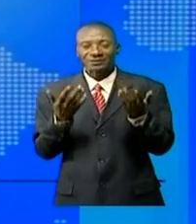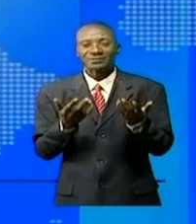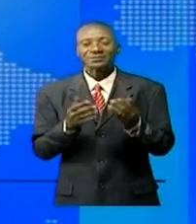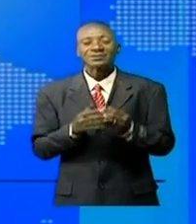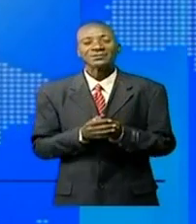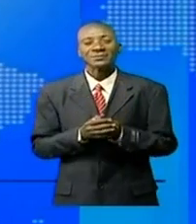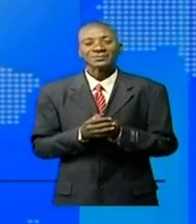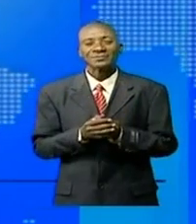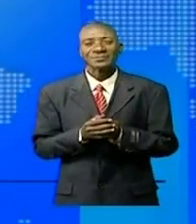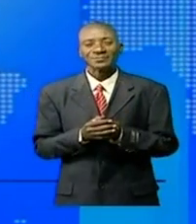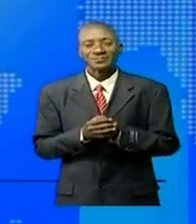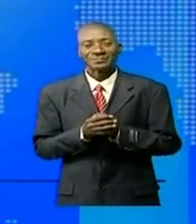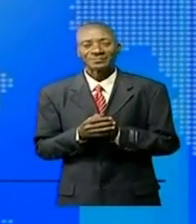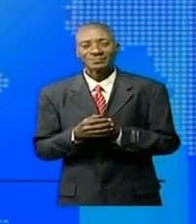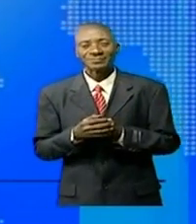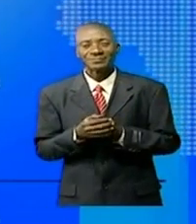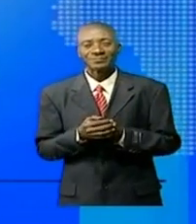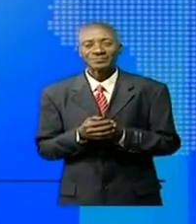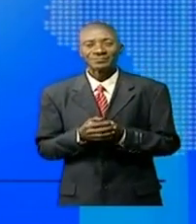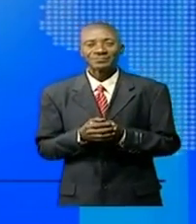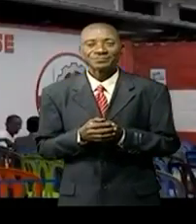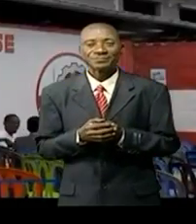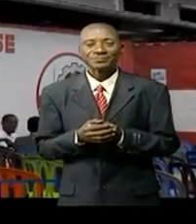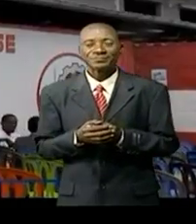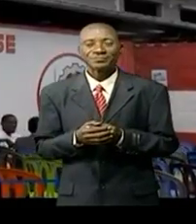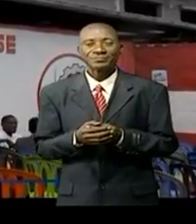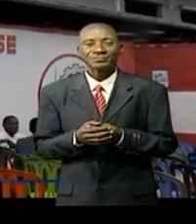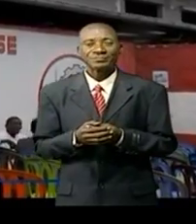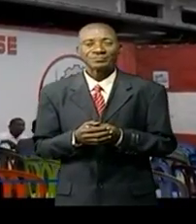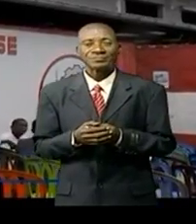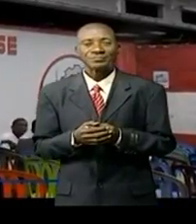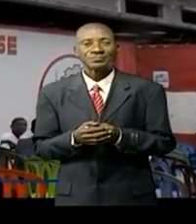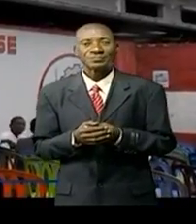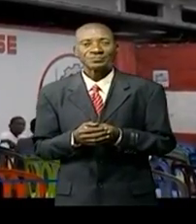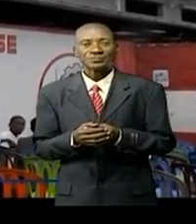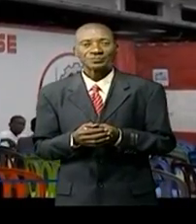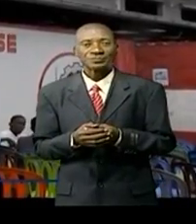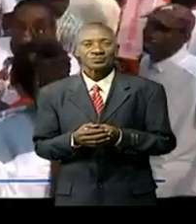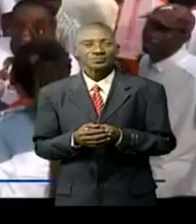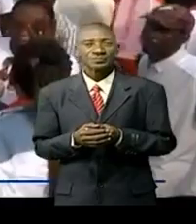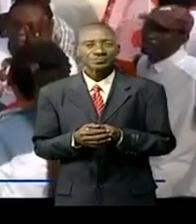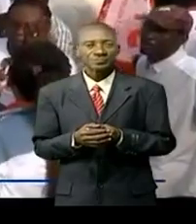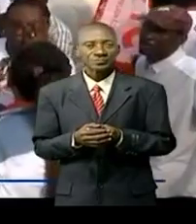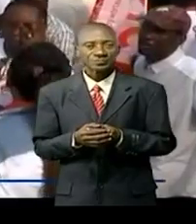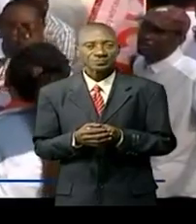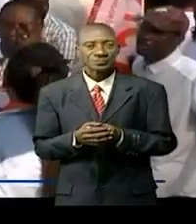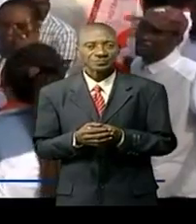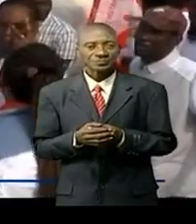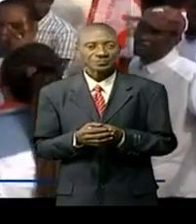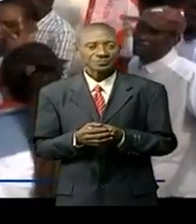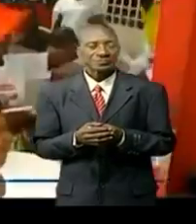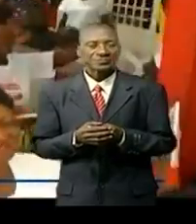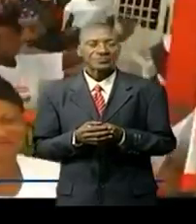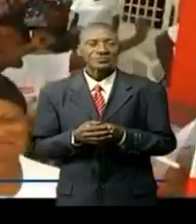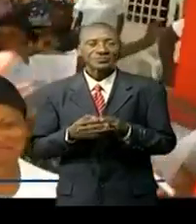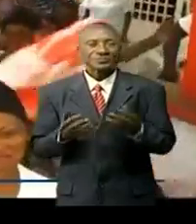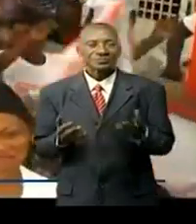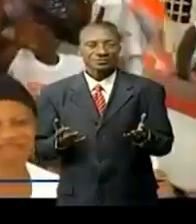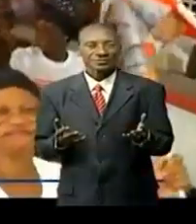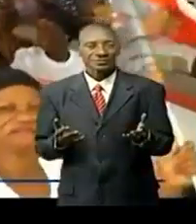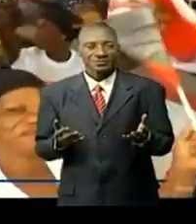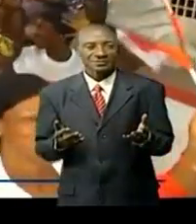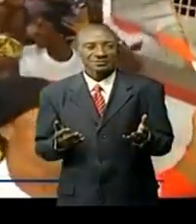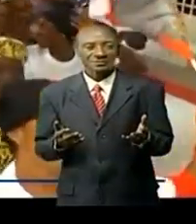reportage de Janine Kalinga et Jean-René Kabamba. Les élections ne se préparent pas la veille. L'Union pour la